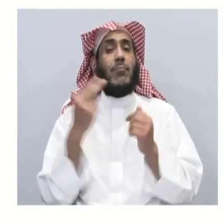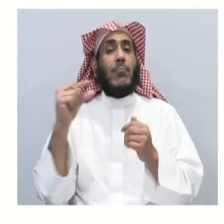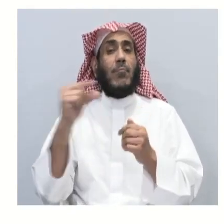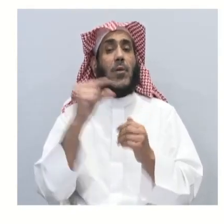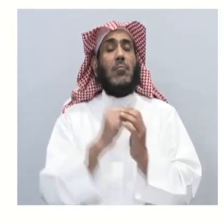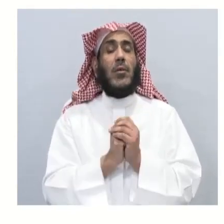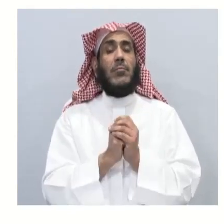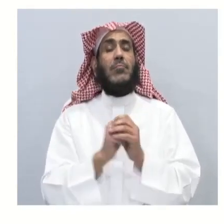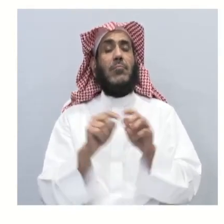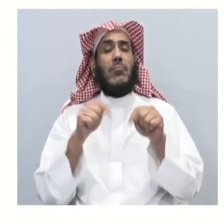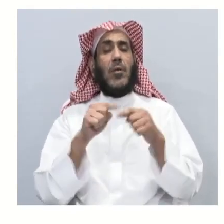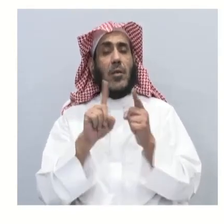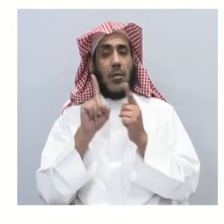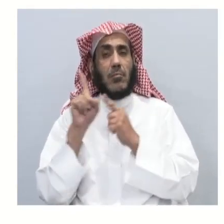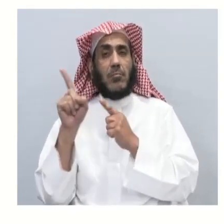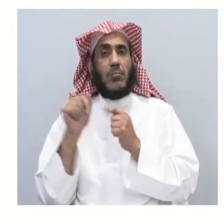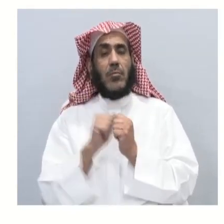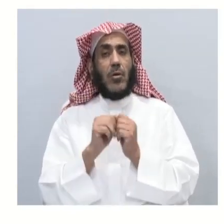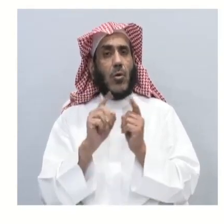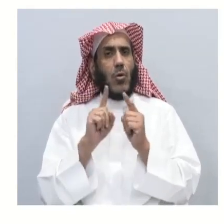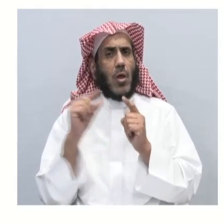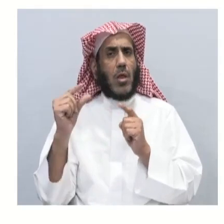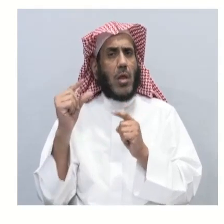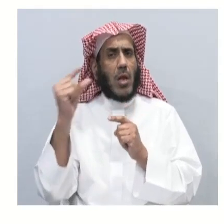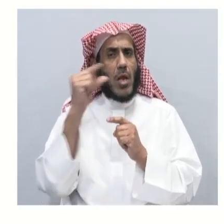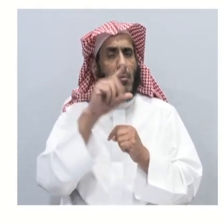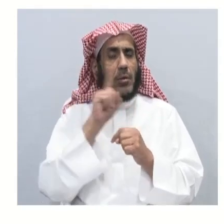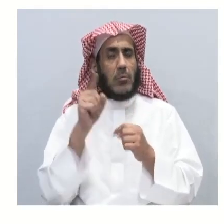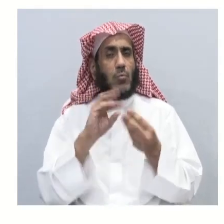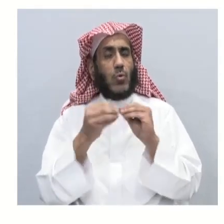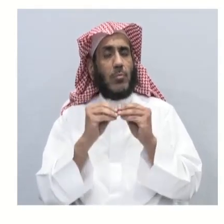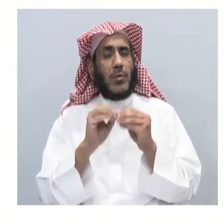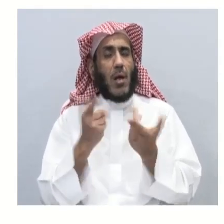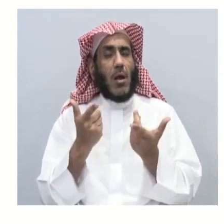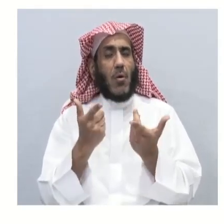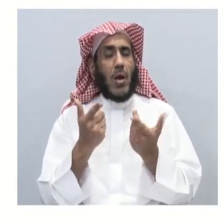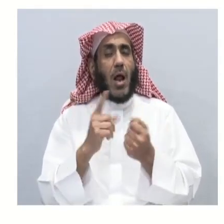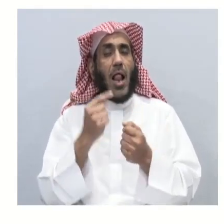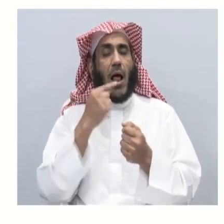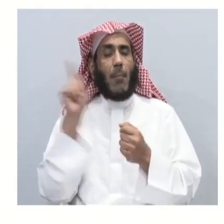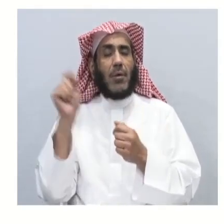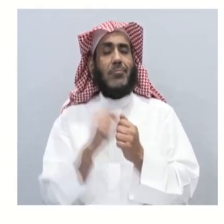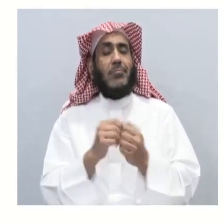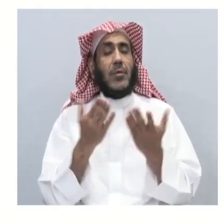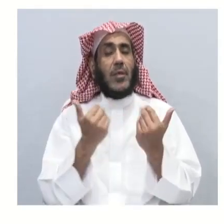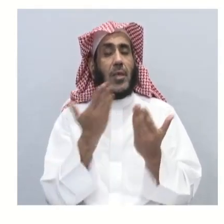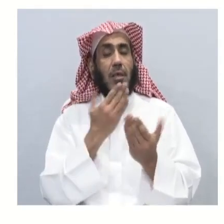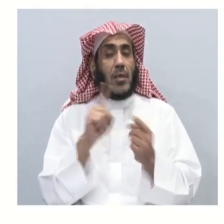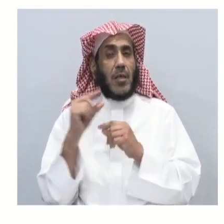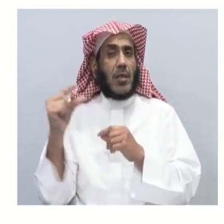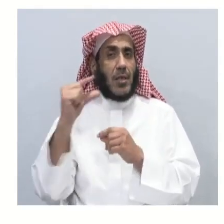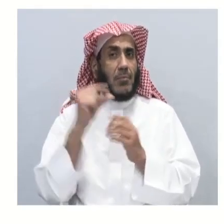الكلمات التي أمامي. نلاحظ هذه الكلمات التي كتبت باللون الأحمر. نقرأ هذه الكلمة: